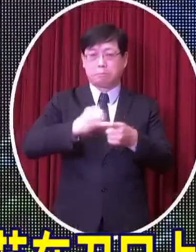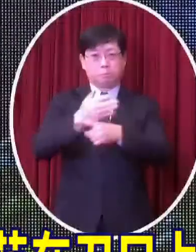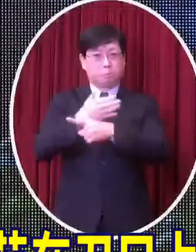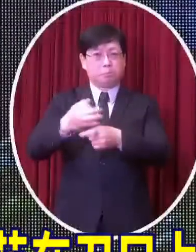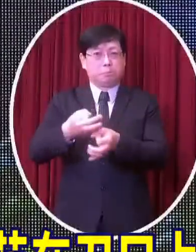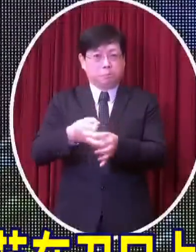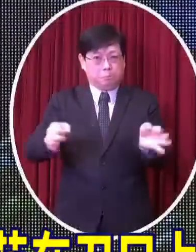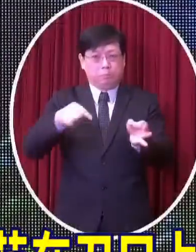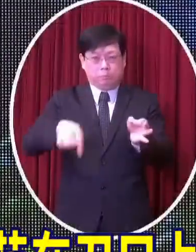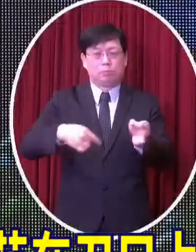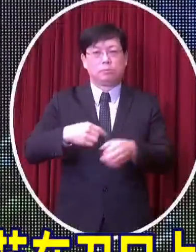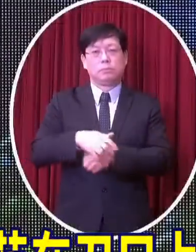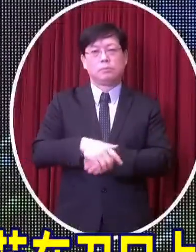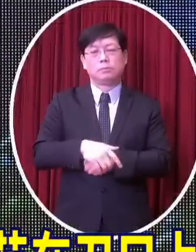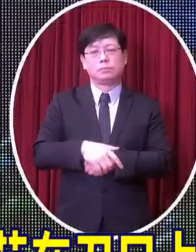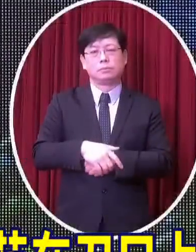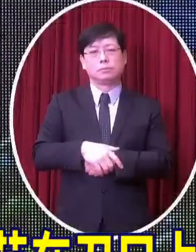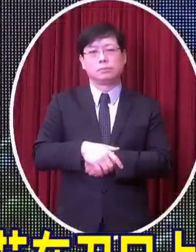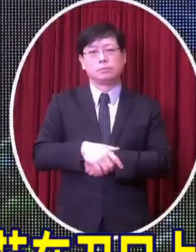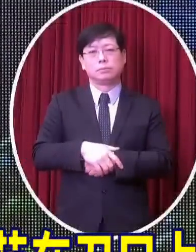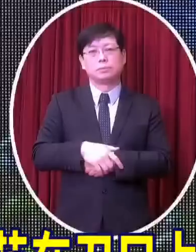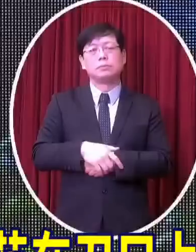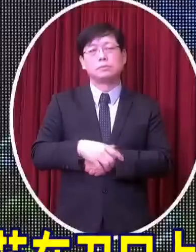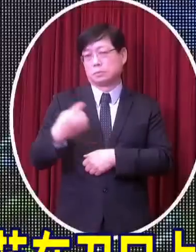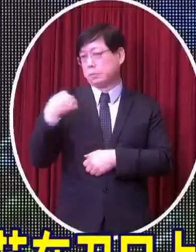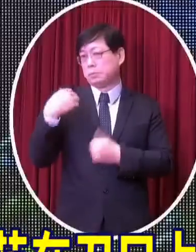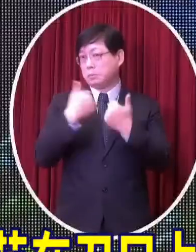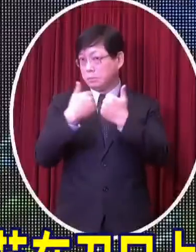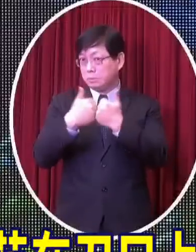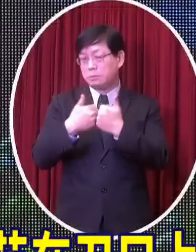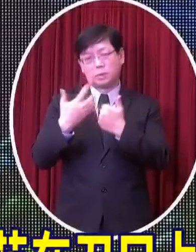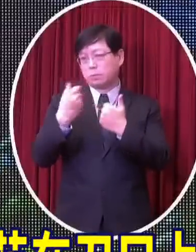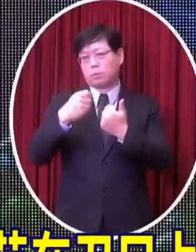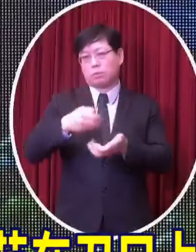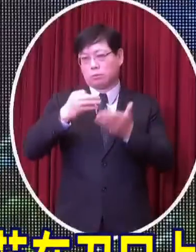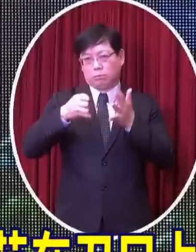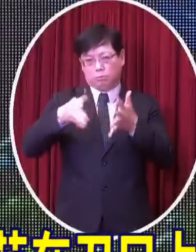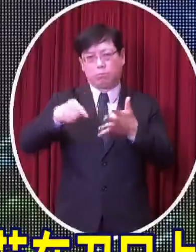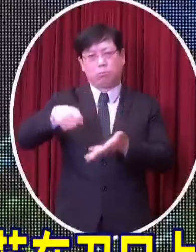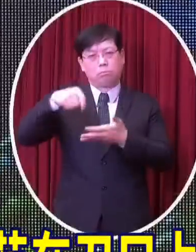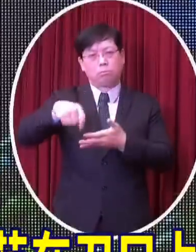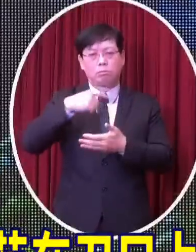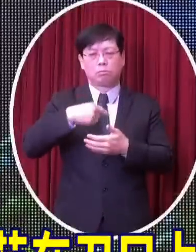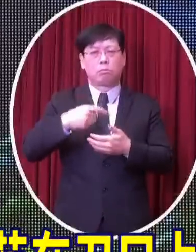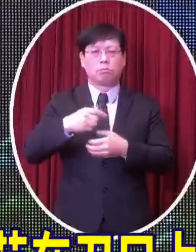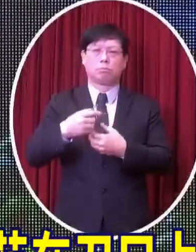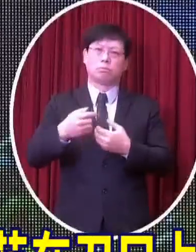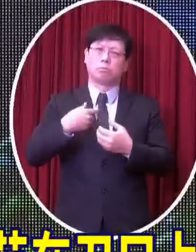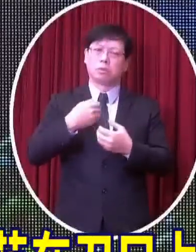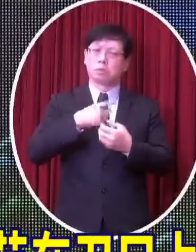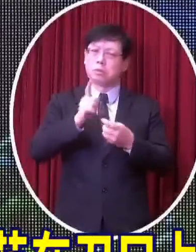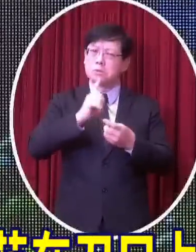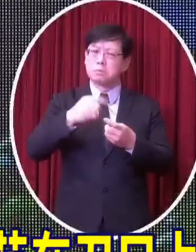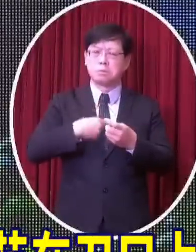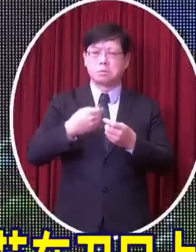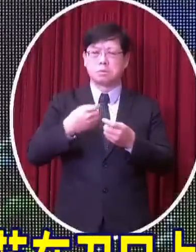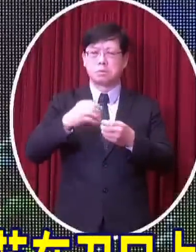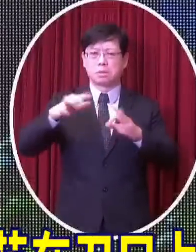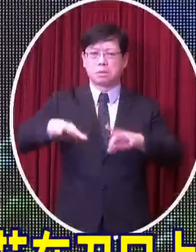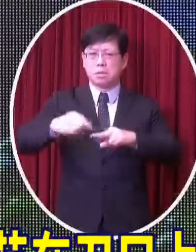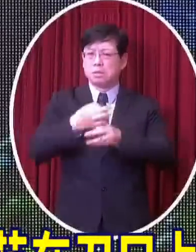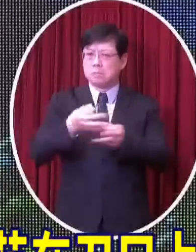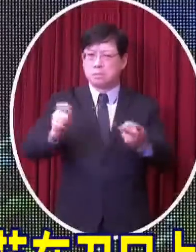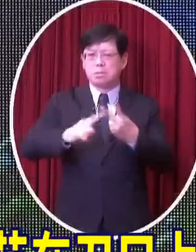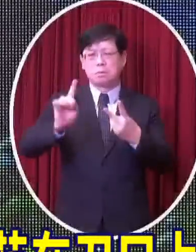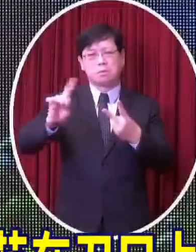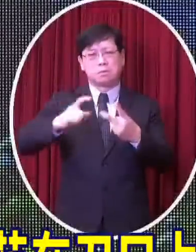这个可行方案。那至于昨天的会议呢，并没有具体讨论发放消费券或者是发放现金，也没有具体讨